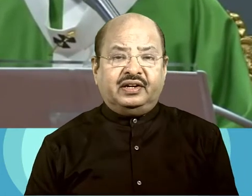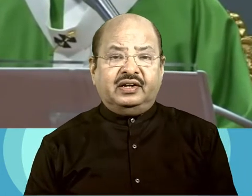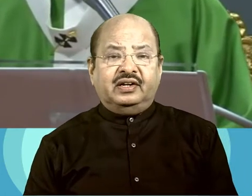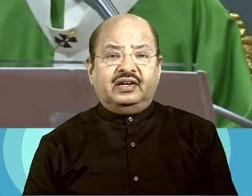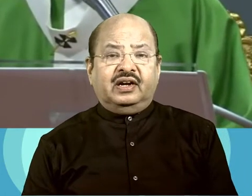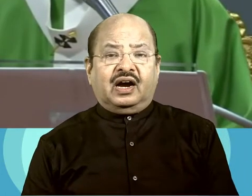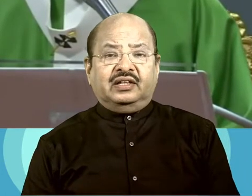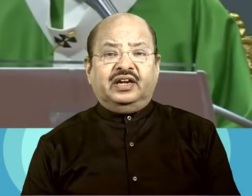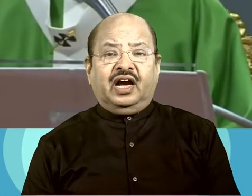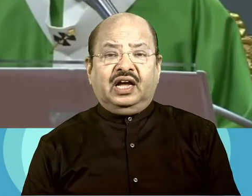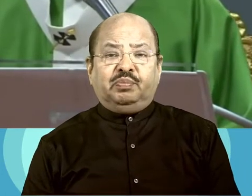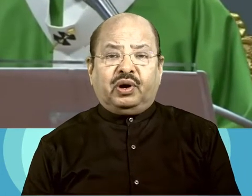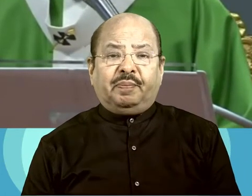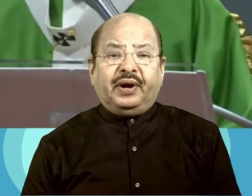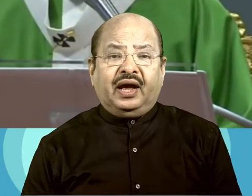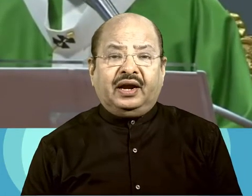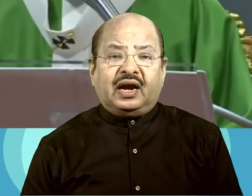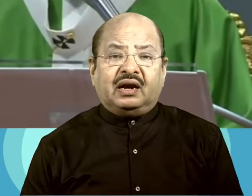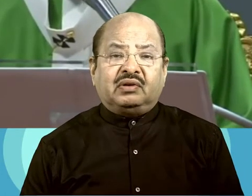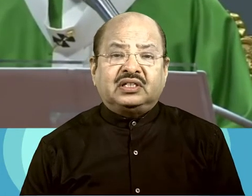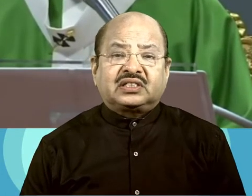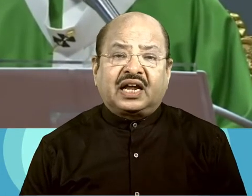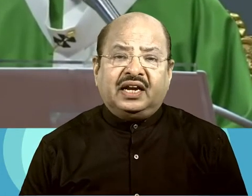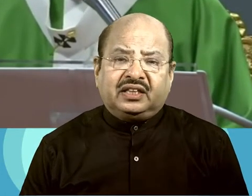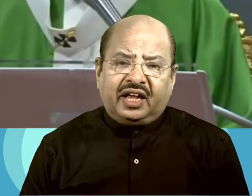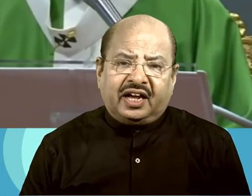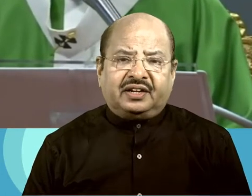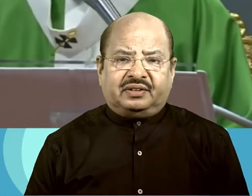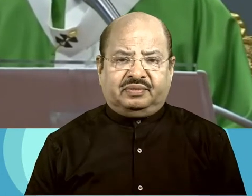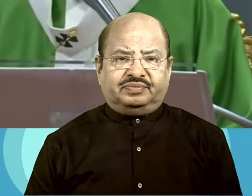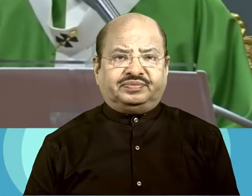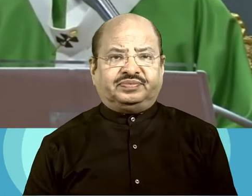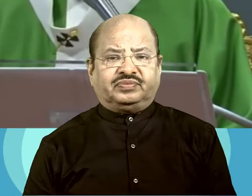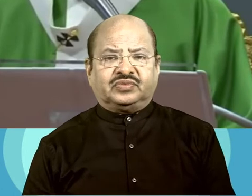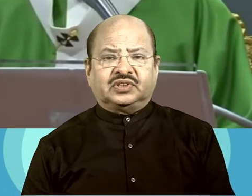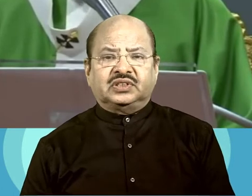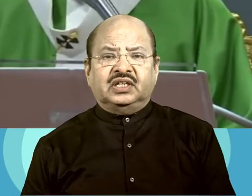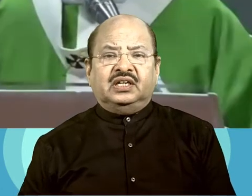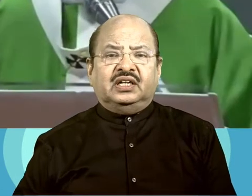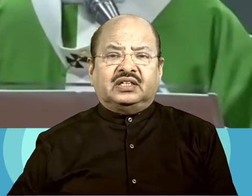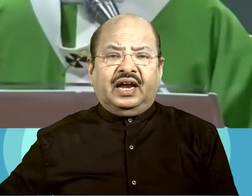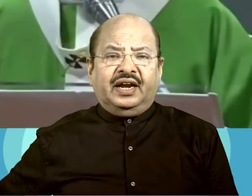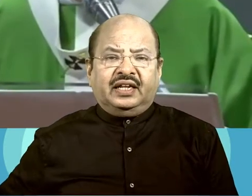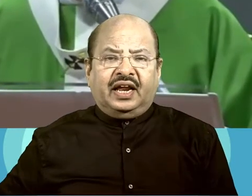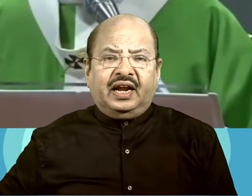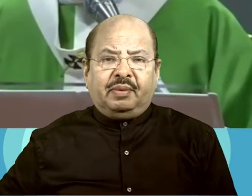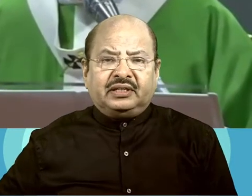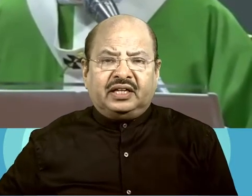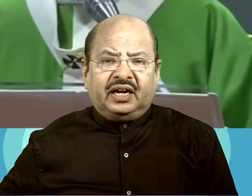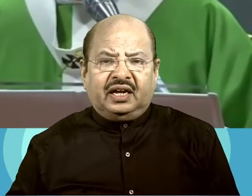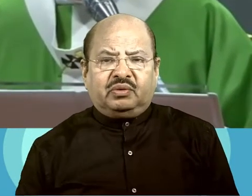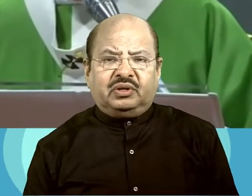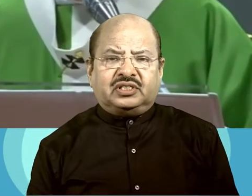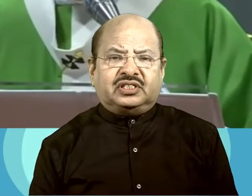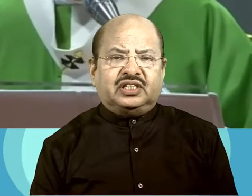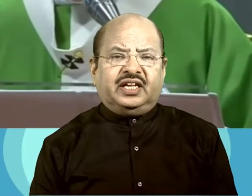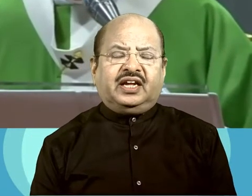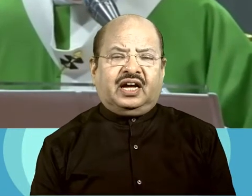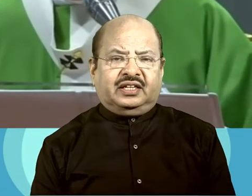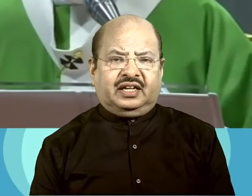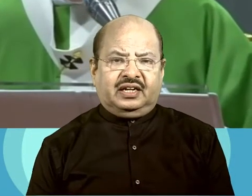ഉടൻ അതിനായി പുറപ്പെടാൻ അവൾ സന്നദ്ധയായിരുന്നു. തൻ്റെ തന്നെ